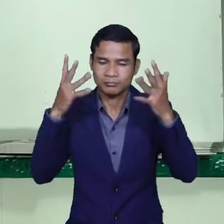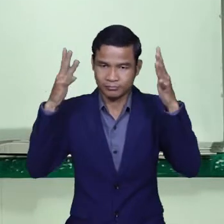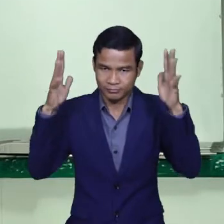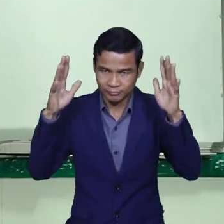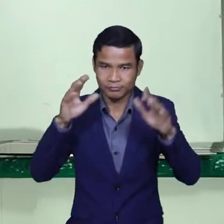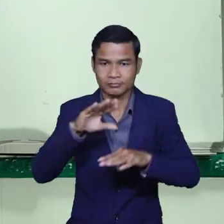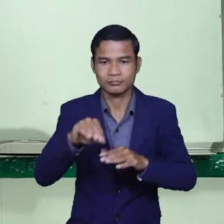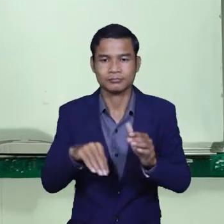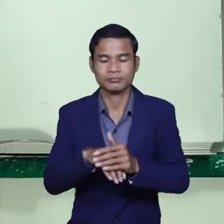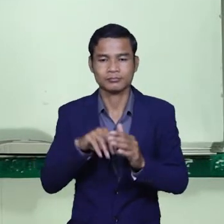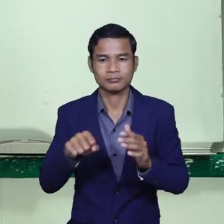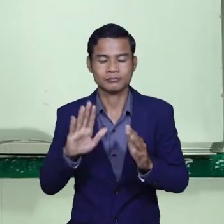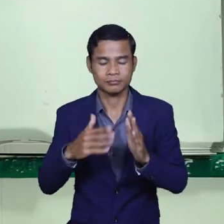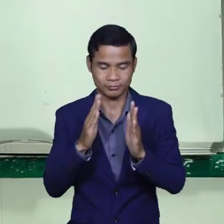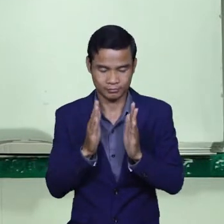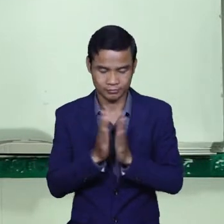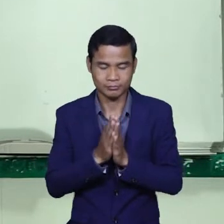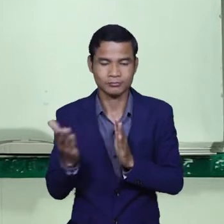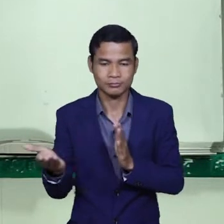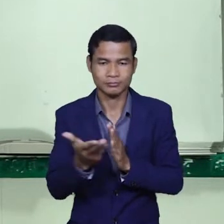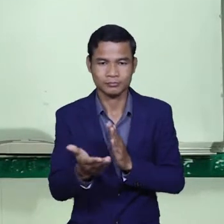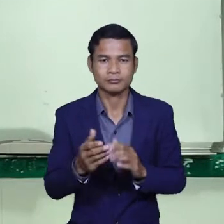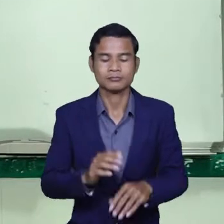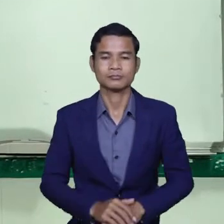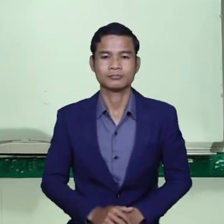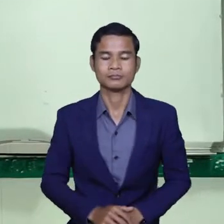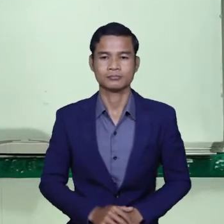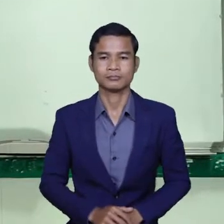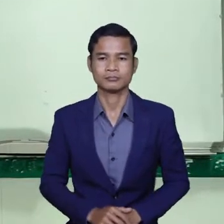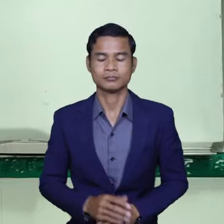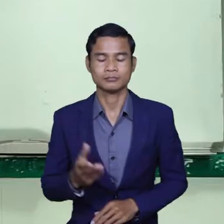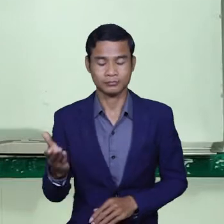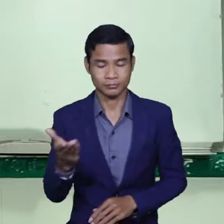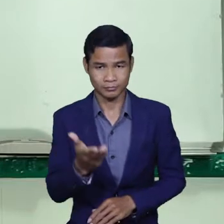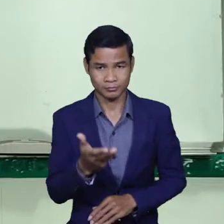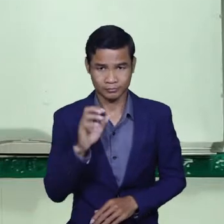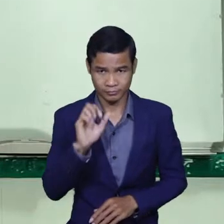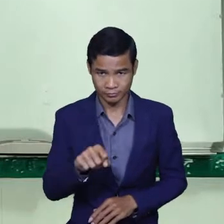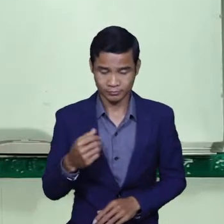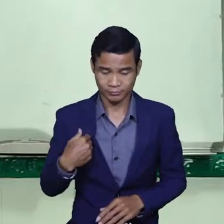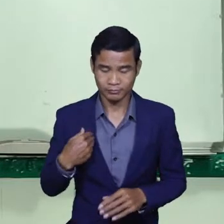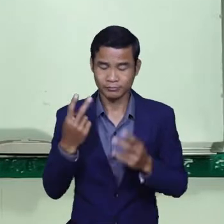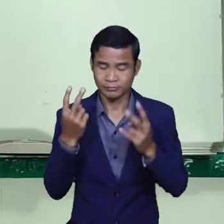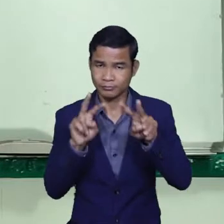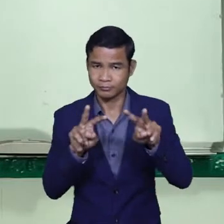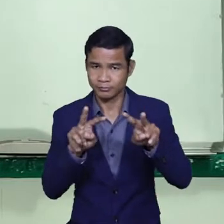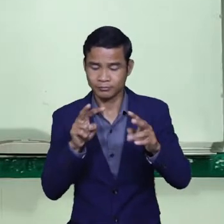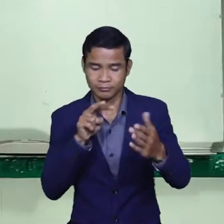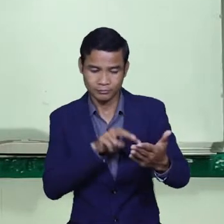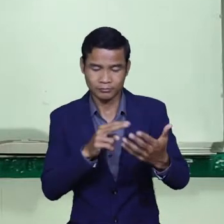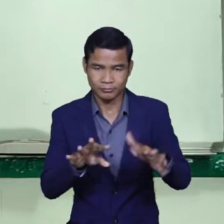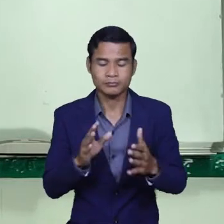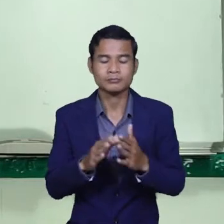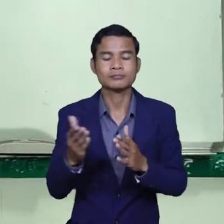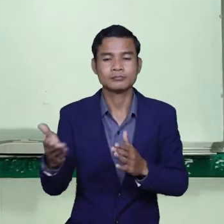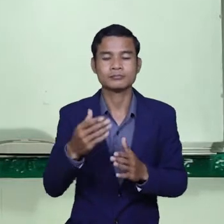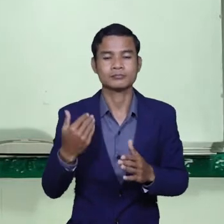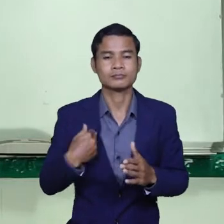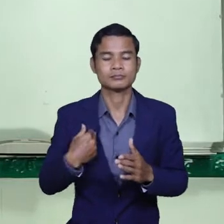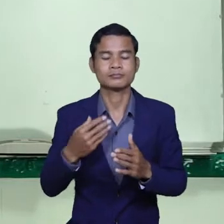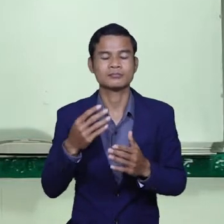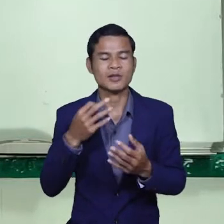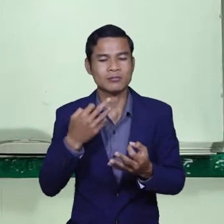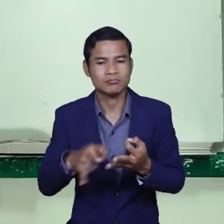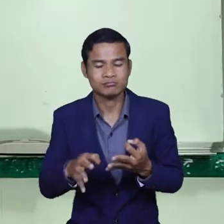ស់កូនចាអរគុណសម្រាប់កូនកូនចាហើយសម្រាប់កូនកូនដែលកូនធ្វើការផ្ទៀងផ្ទាត់ទៅហើយចាឃើញថាកូននៅមានចំណុចខ្វះ